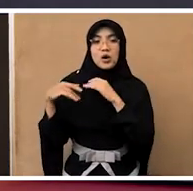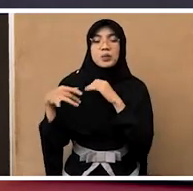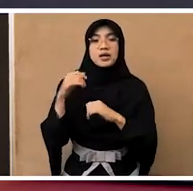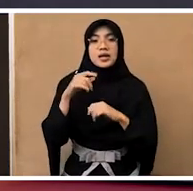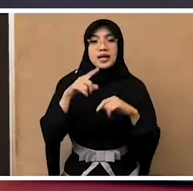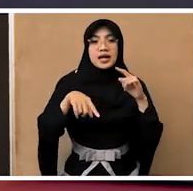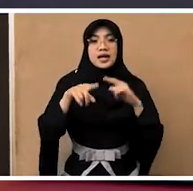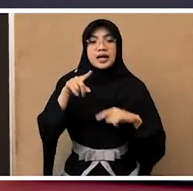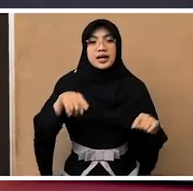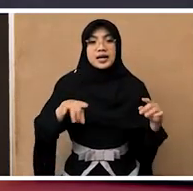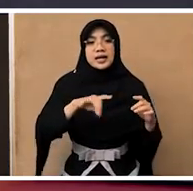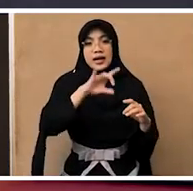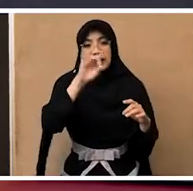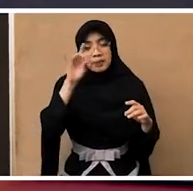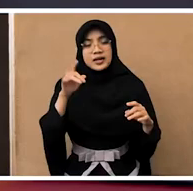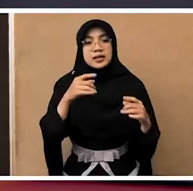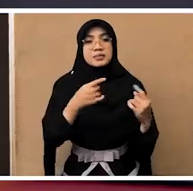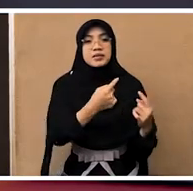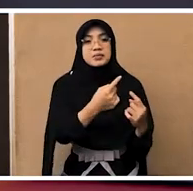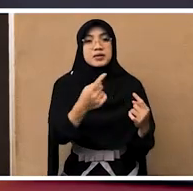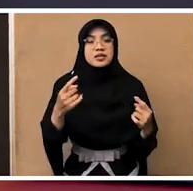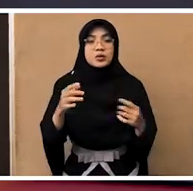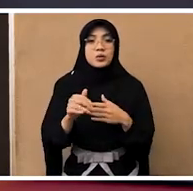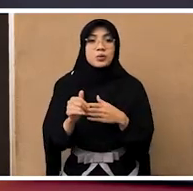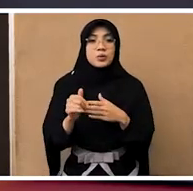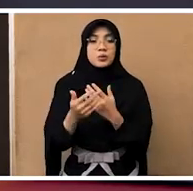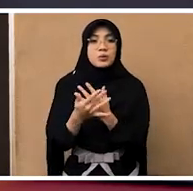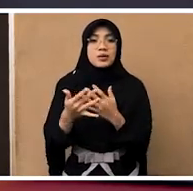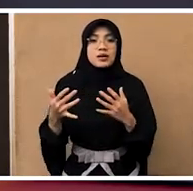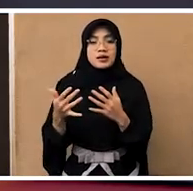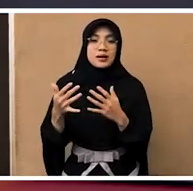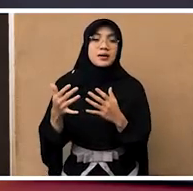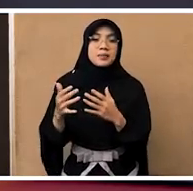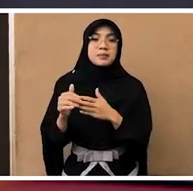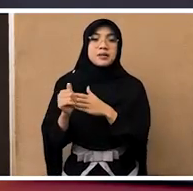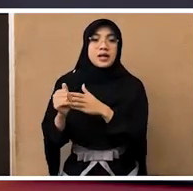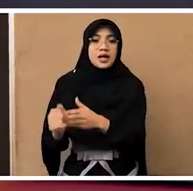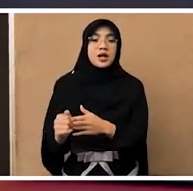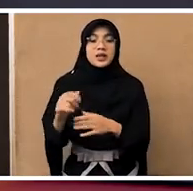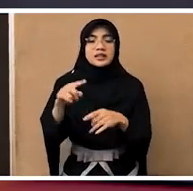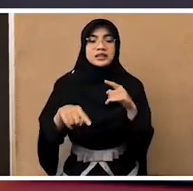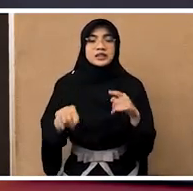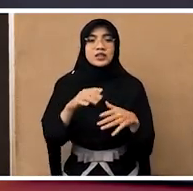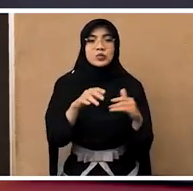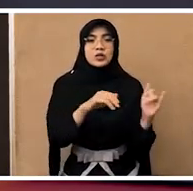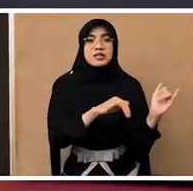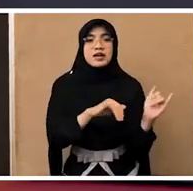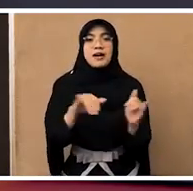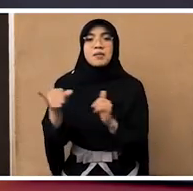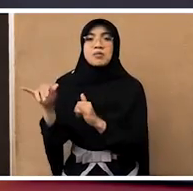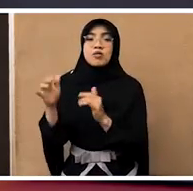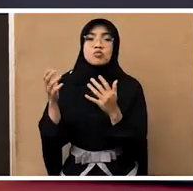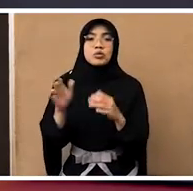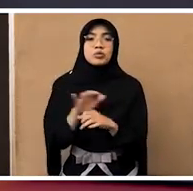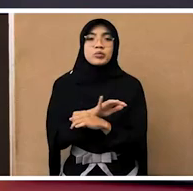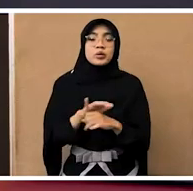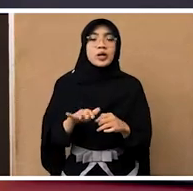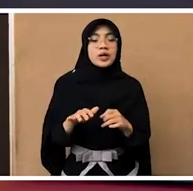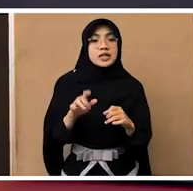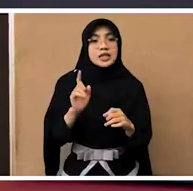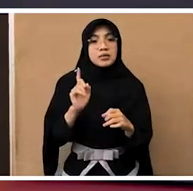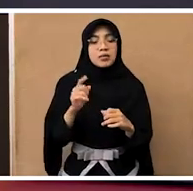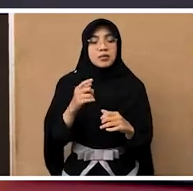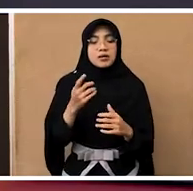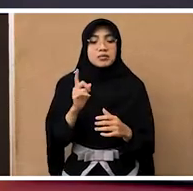keragaman Setiap warga binaan kan itu yang dipertanyakan bukan jenisnya kalau jenisnya sama saya kira karena memang